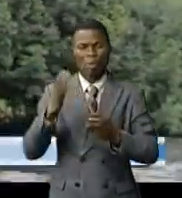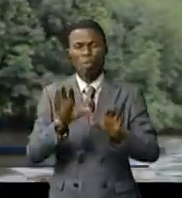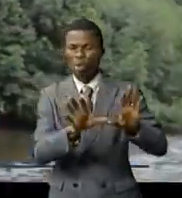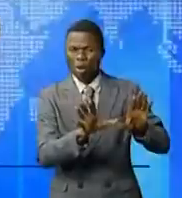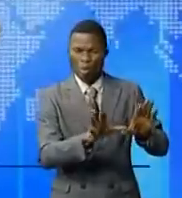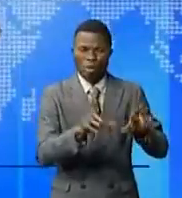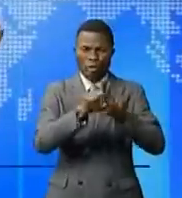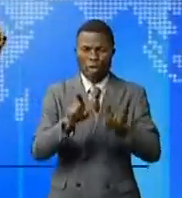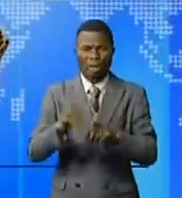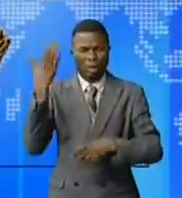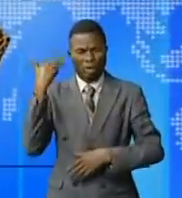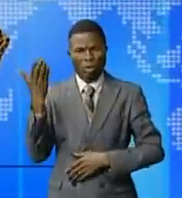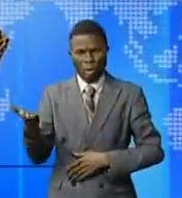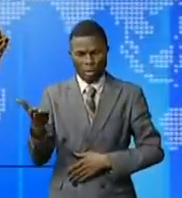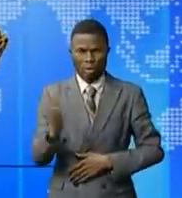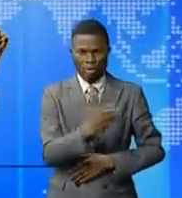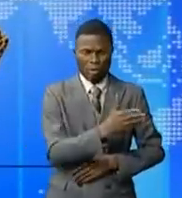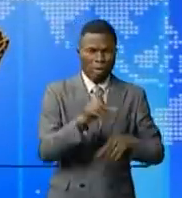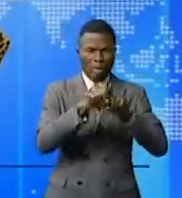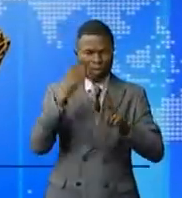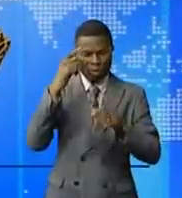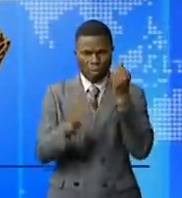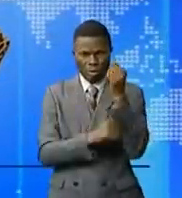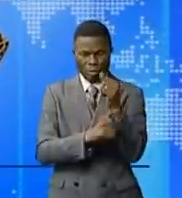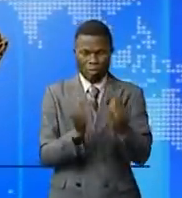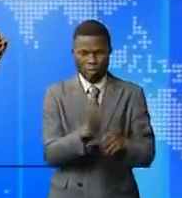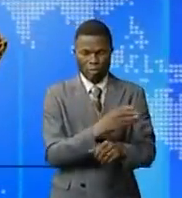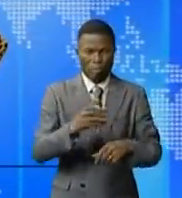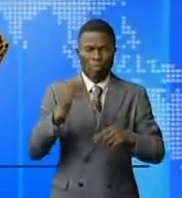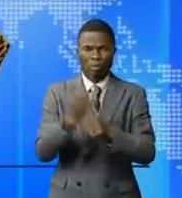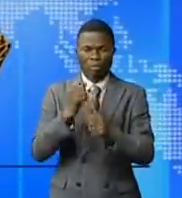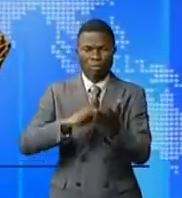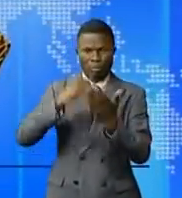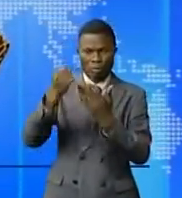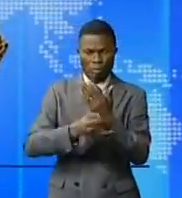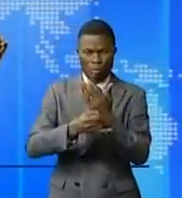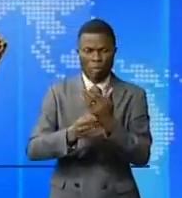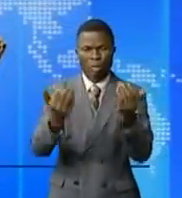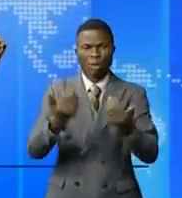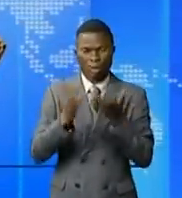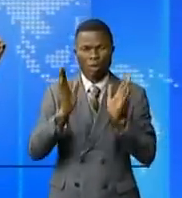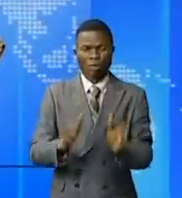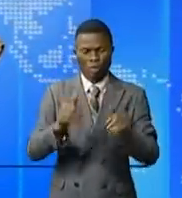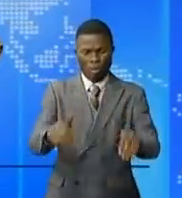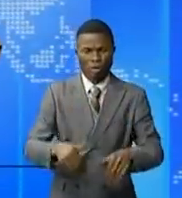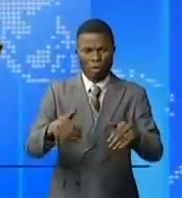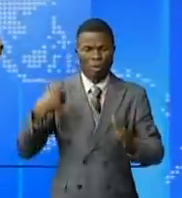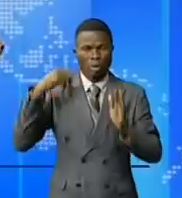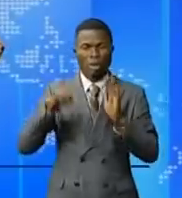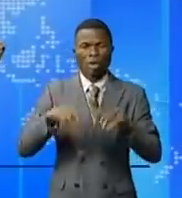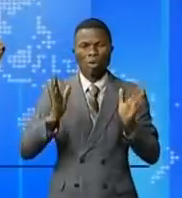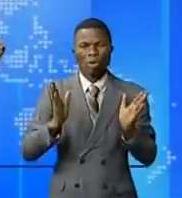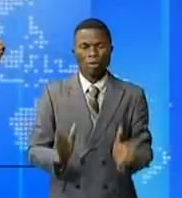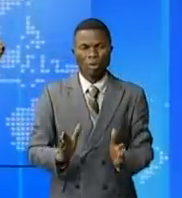espèces humaines. Une année après la mise en œuvre du programme volontariste agricole du gouvernement